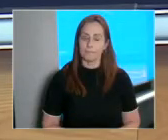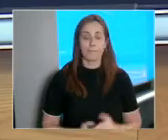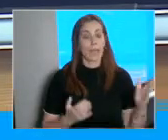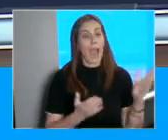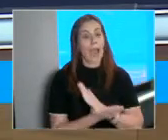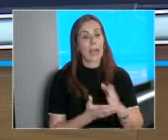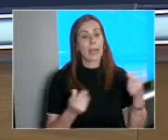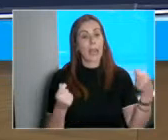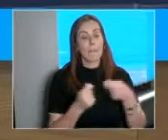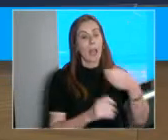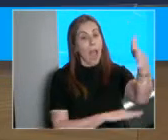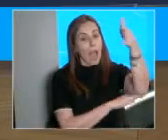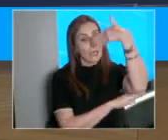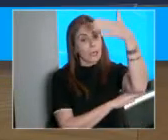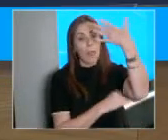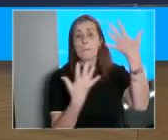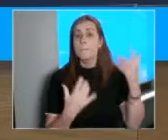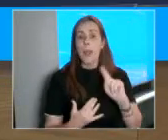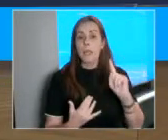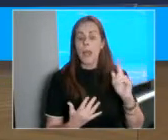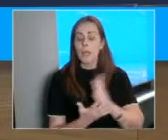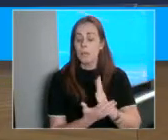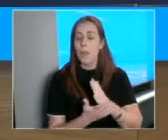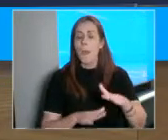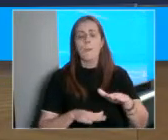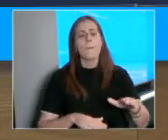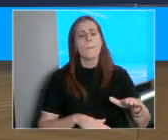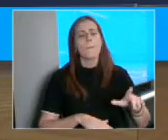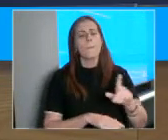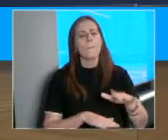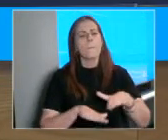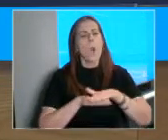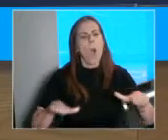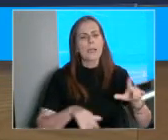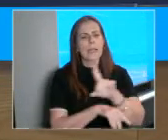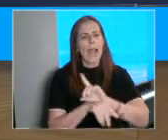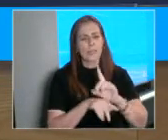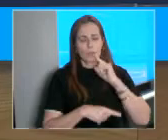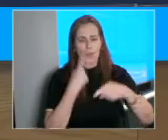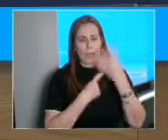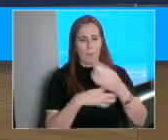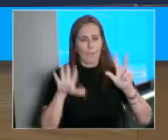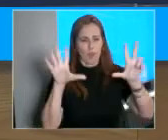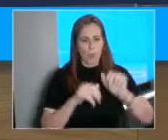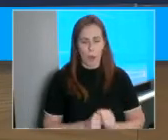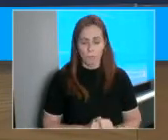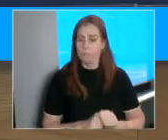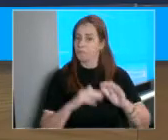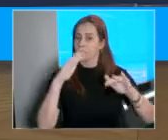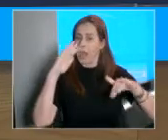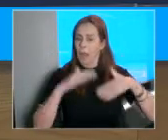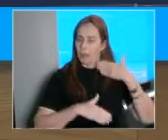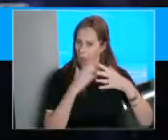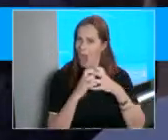ההחלטה לגבי דגל המדינה התקבלה על ידי מועצת העם הזמנית ב-28 באוקטובר 1948, לאחר